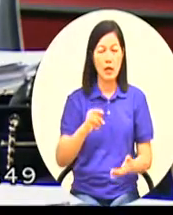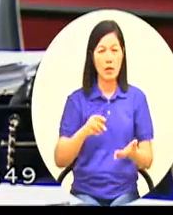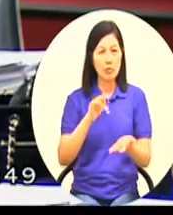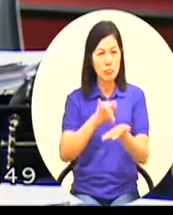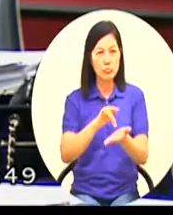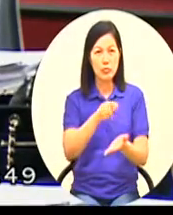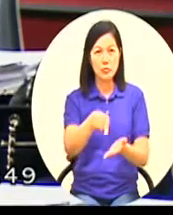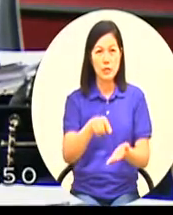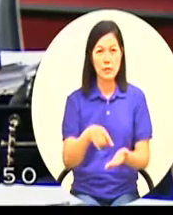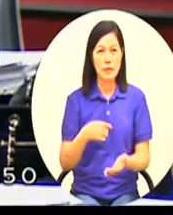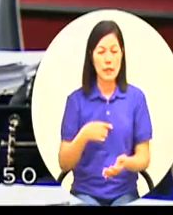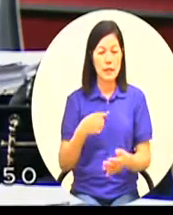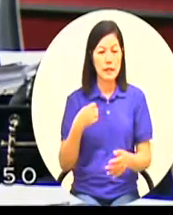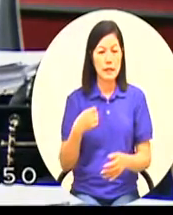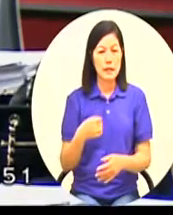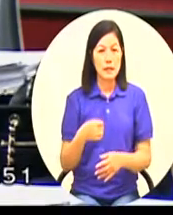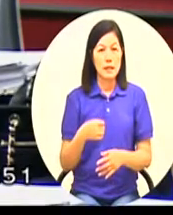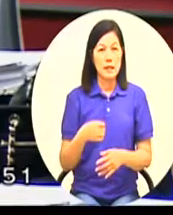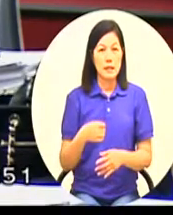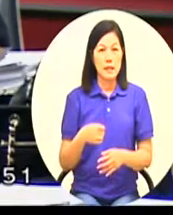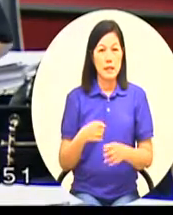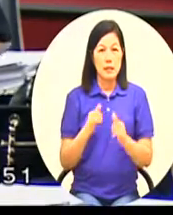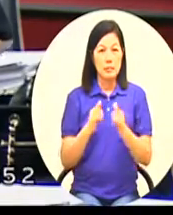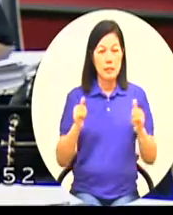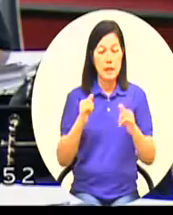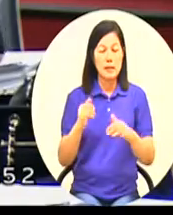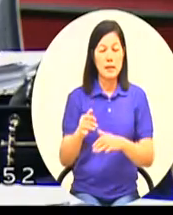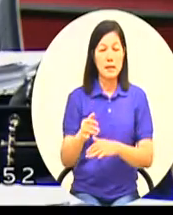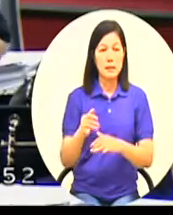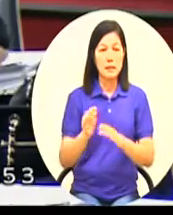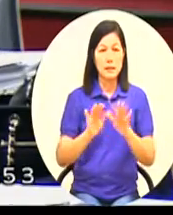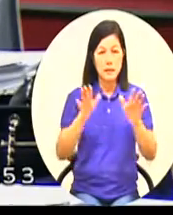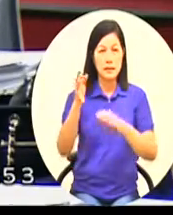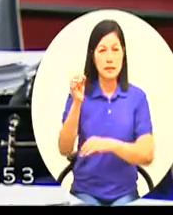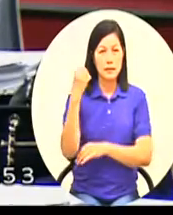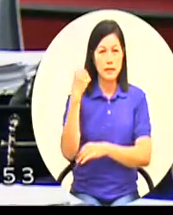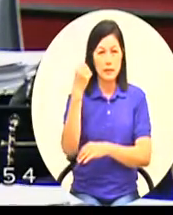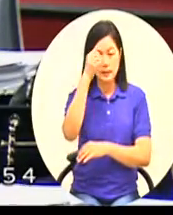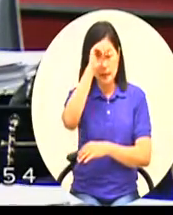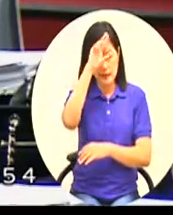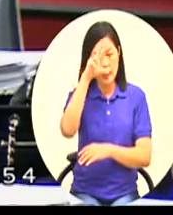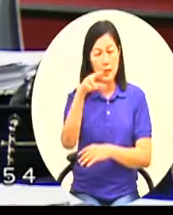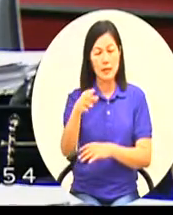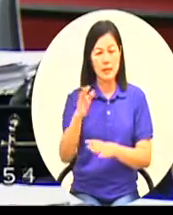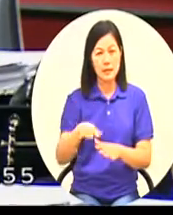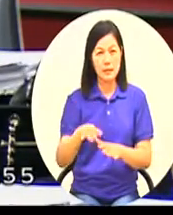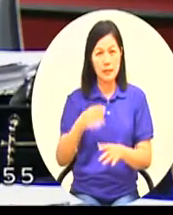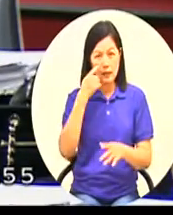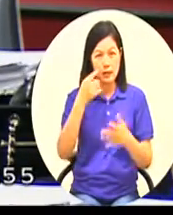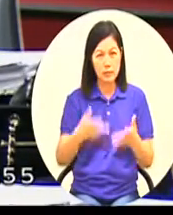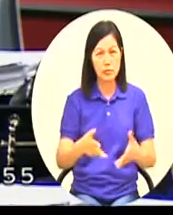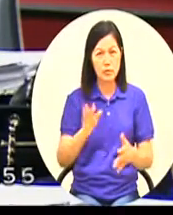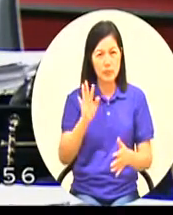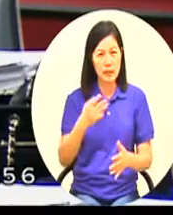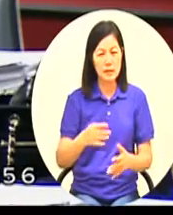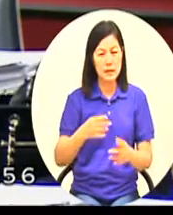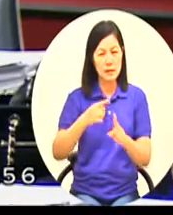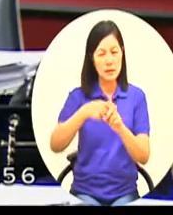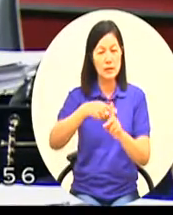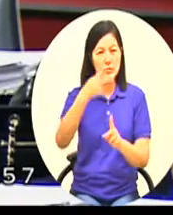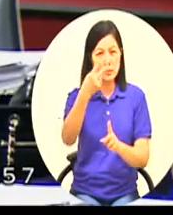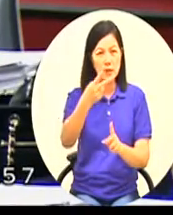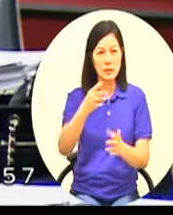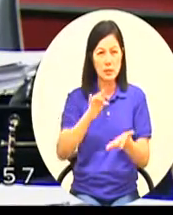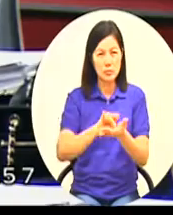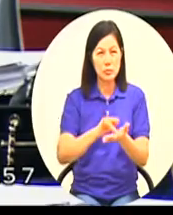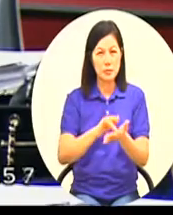把它，新政府到目前为止，虽然本来是说要很重视毒品这个问题哦，但是还一直没有办法把二级毒品有一些对